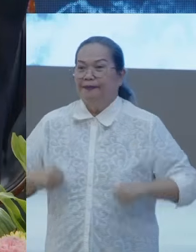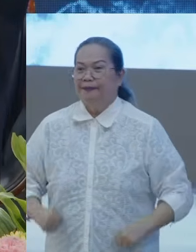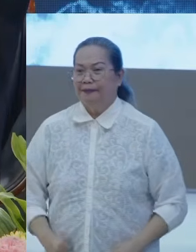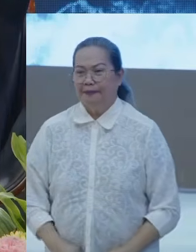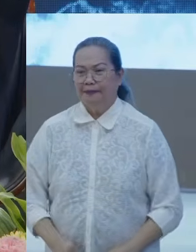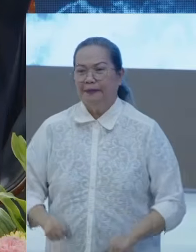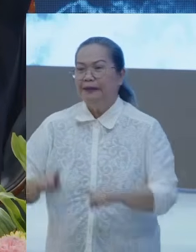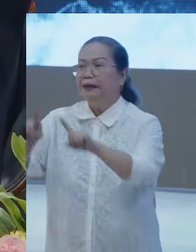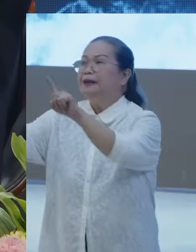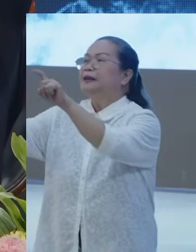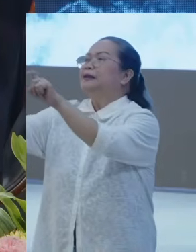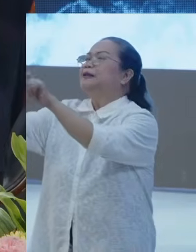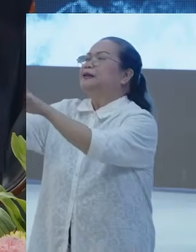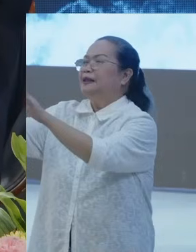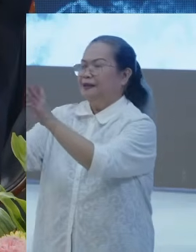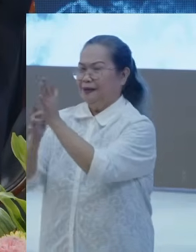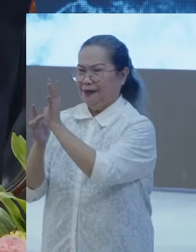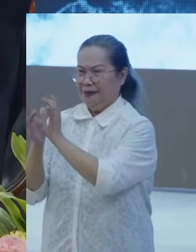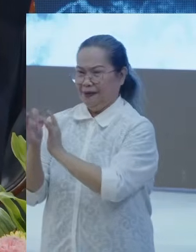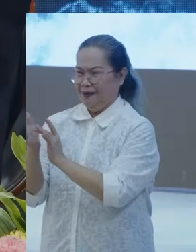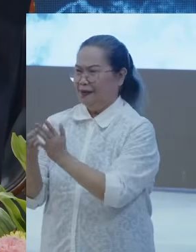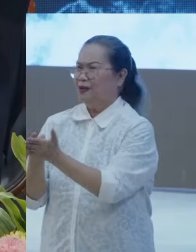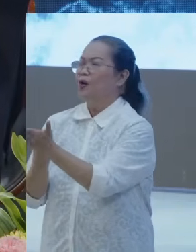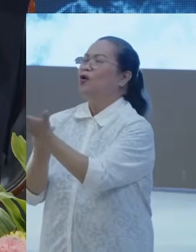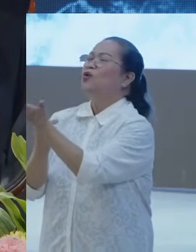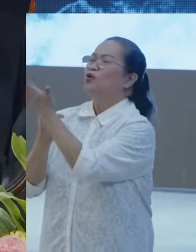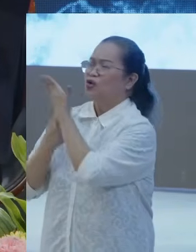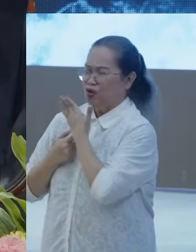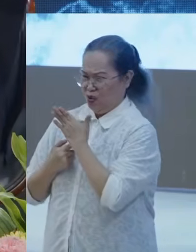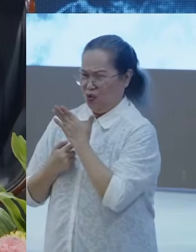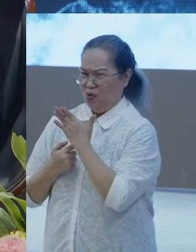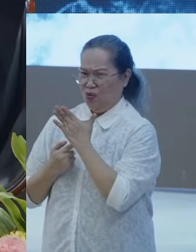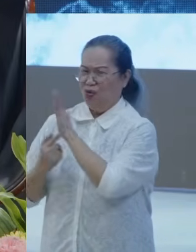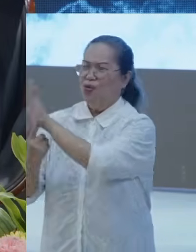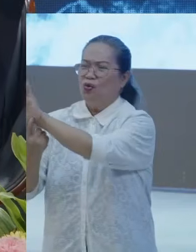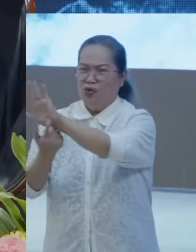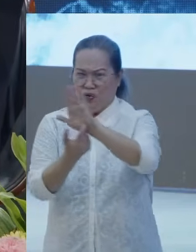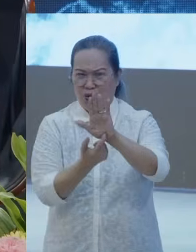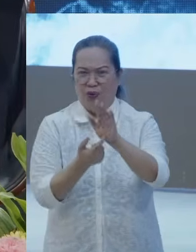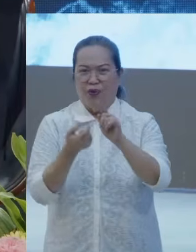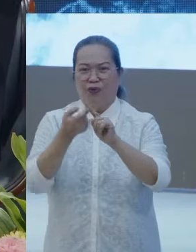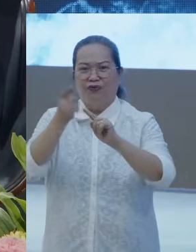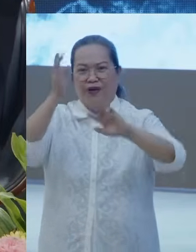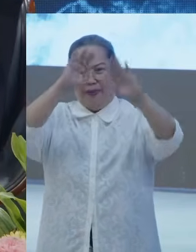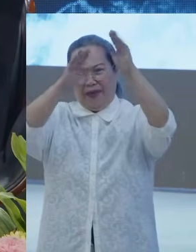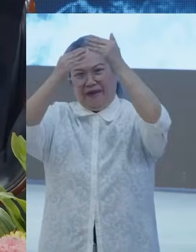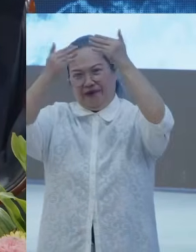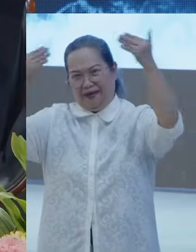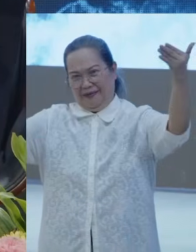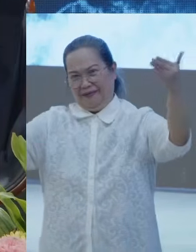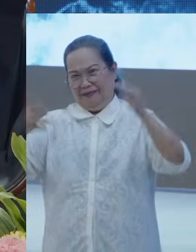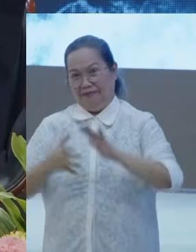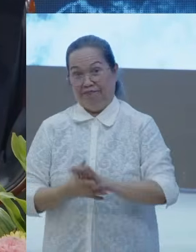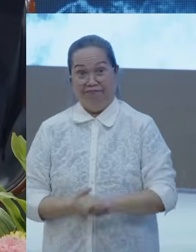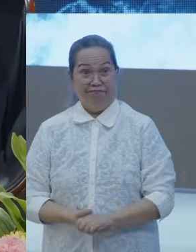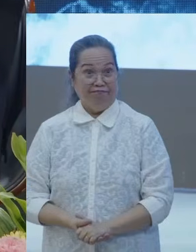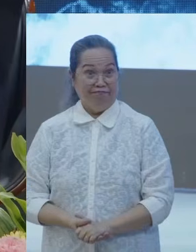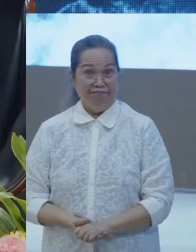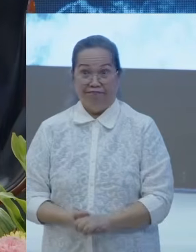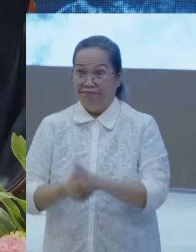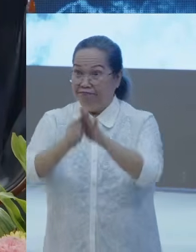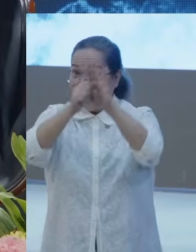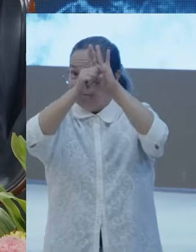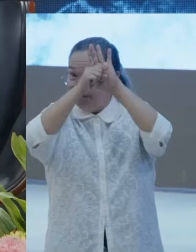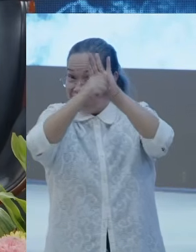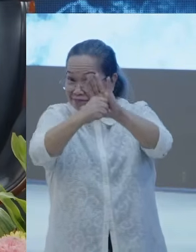test him, they asked him to show them a sign from heaven. Yung pong hinahanap nila. Isang sign